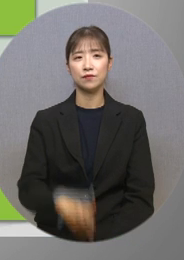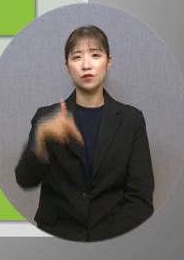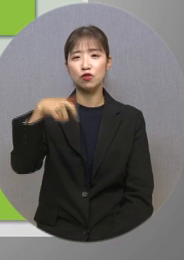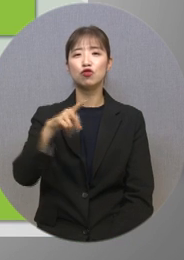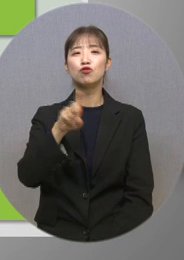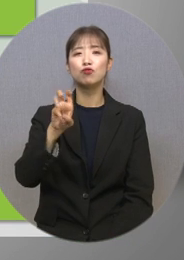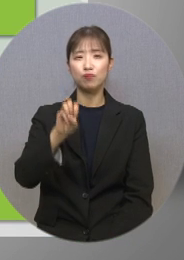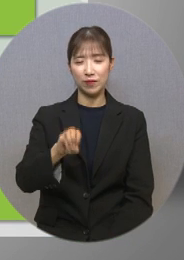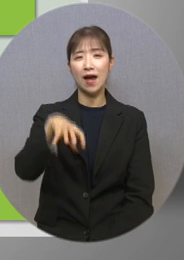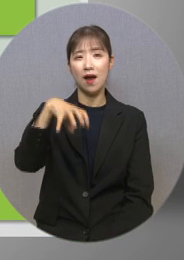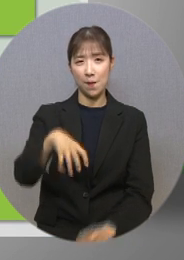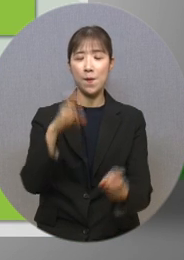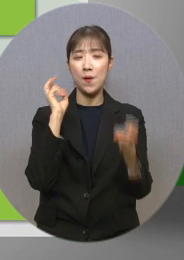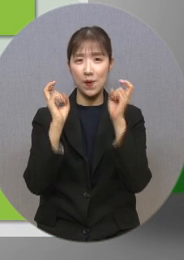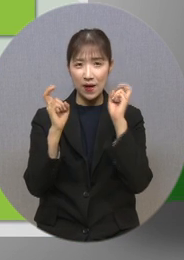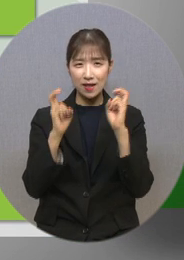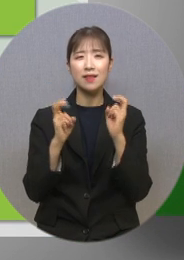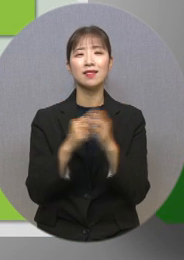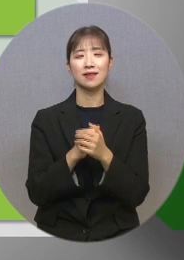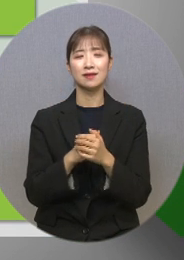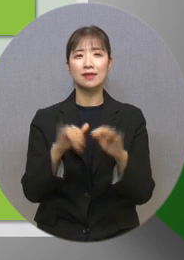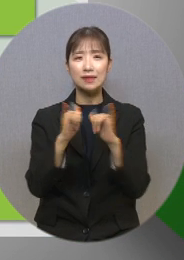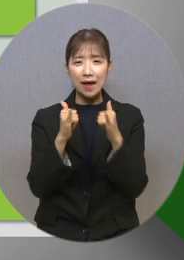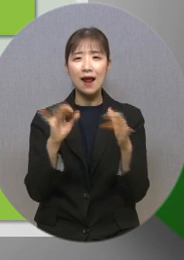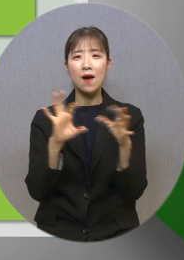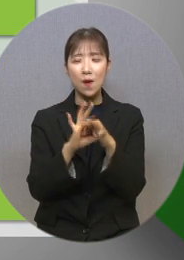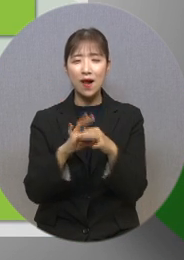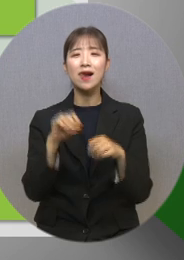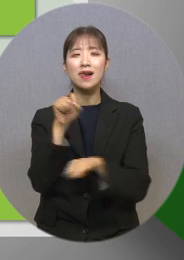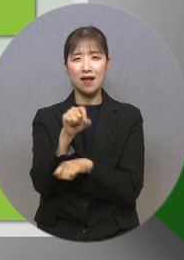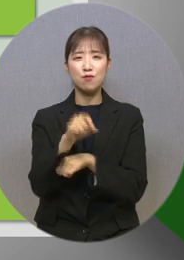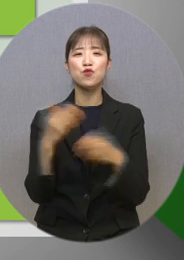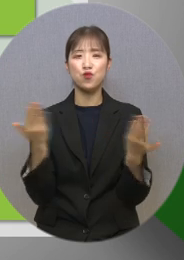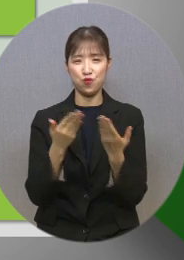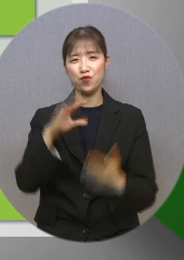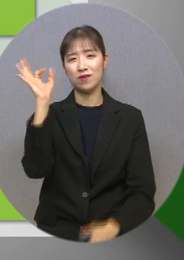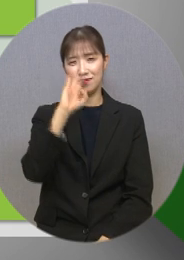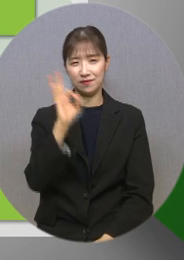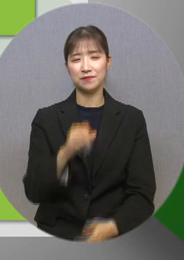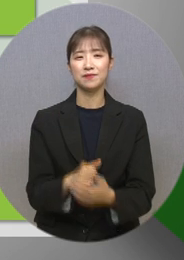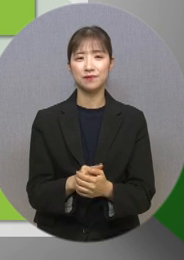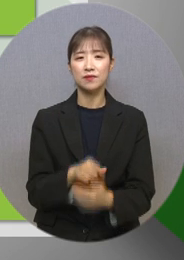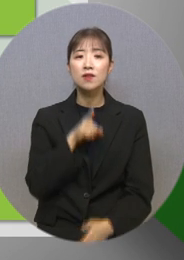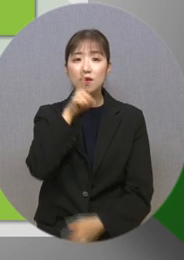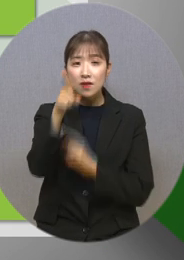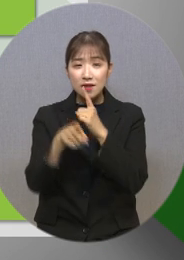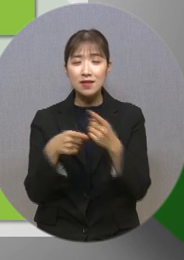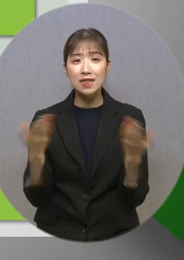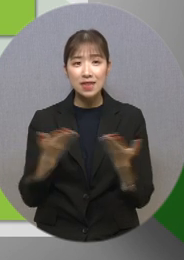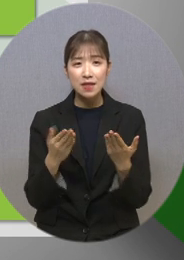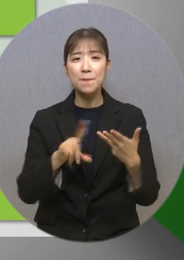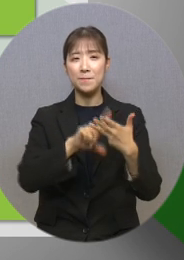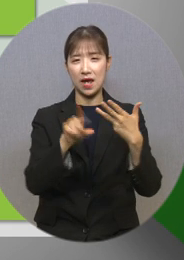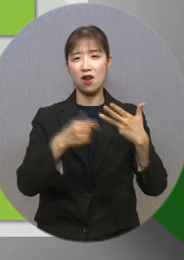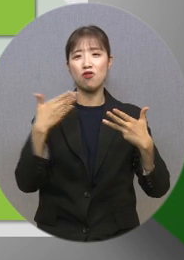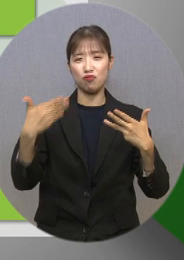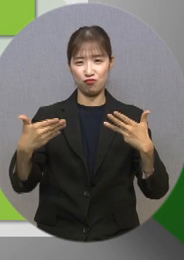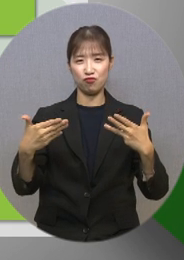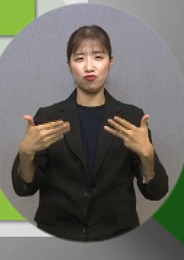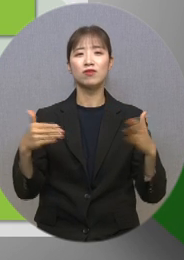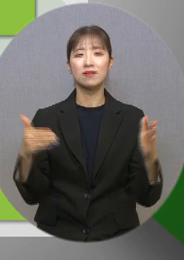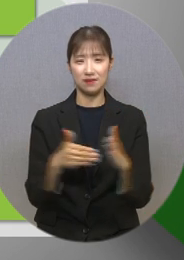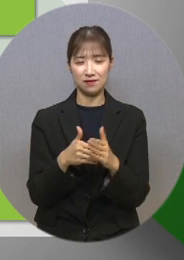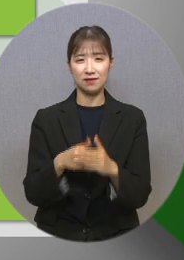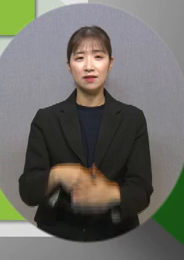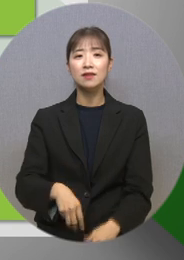쿠팡 로지스틱스 서비스 유한 회사에서 인사 사무원을 모집합니다. 접수 마감일은 8월 9일까지며